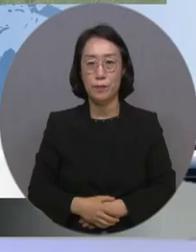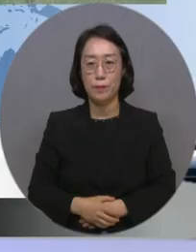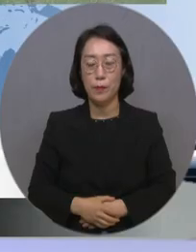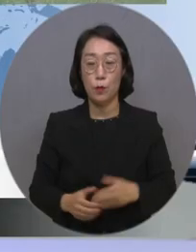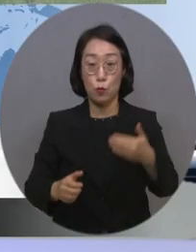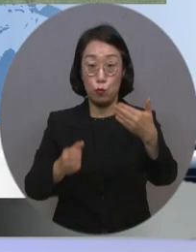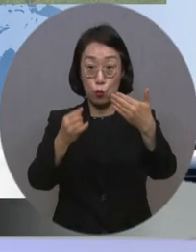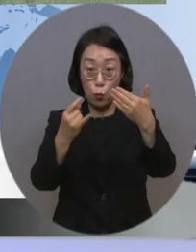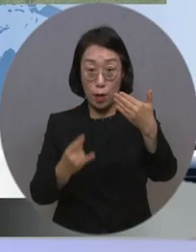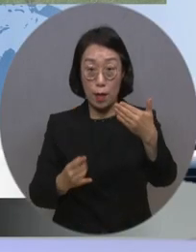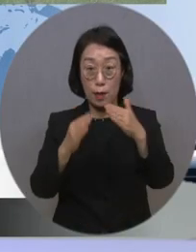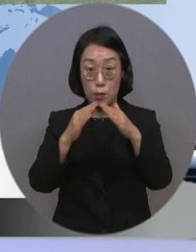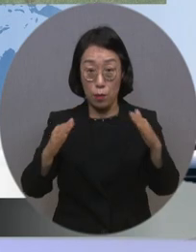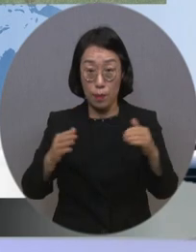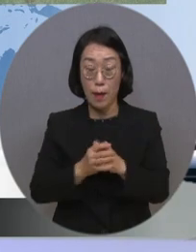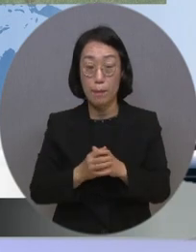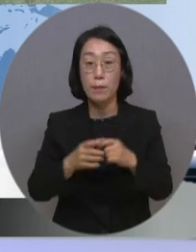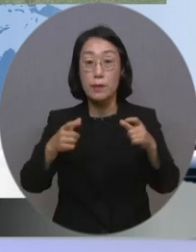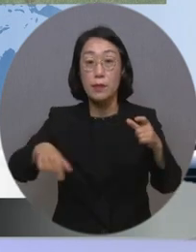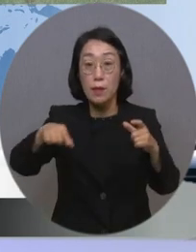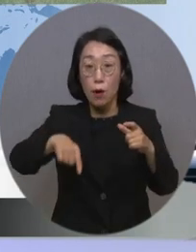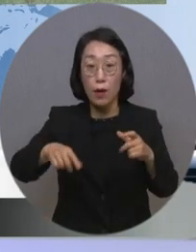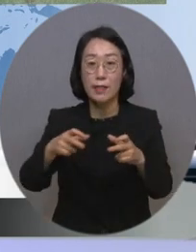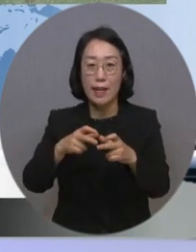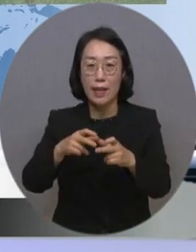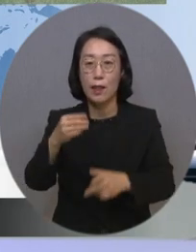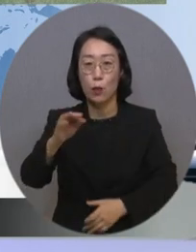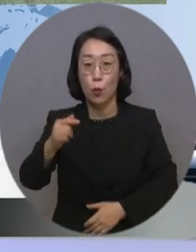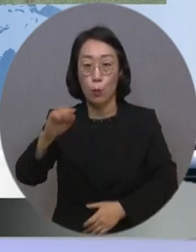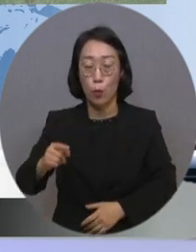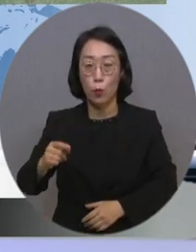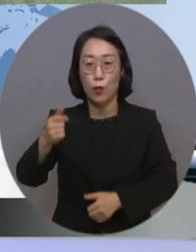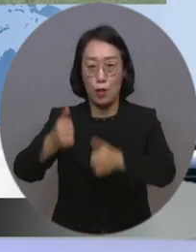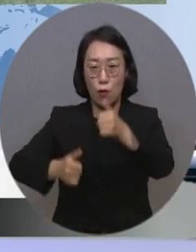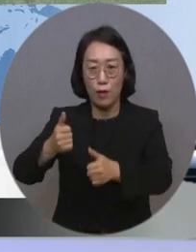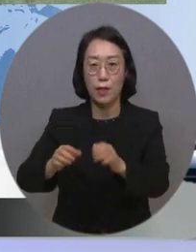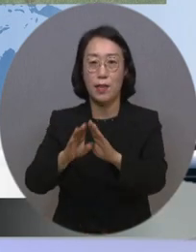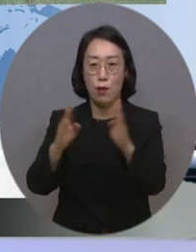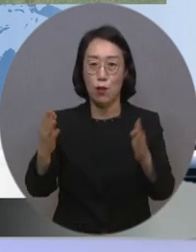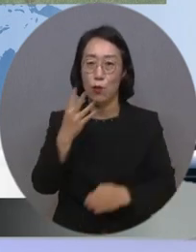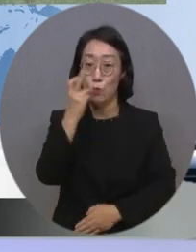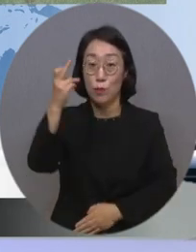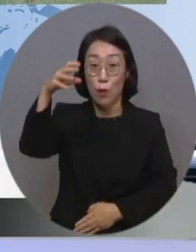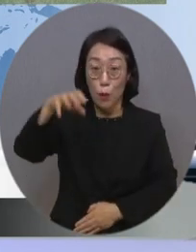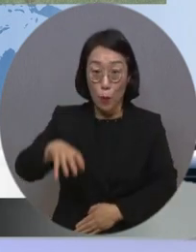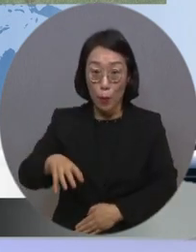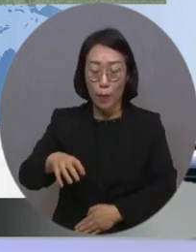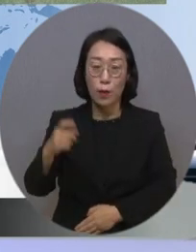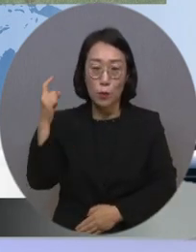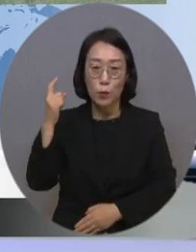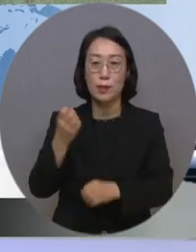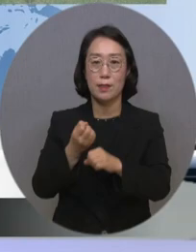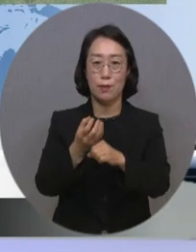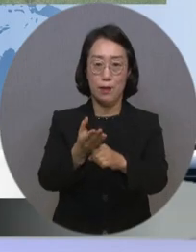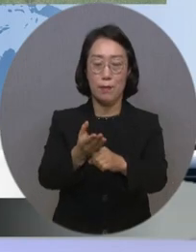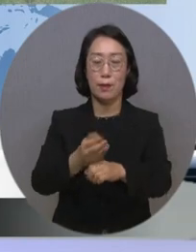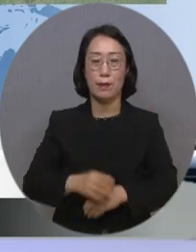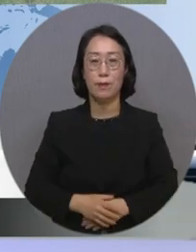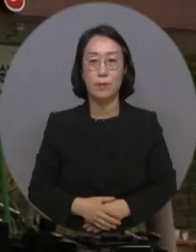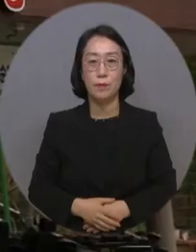제9회 전남 동북권 장애인 롬볼대회가 순천에서 열렸습니다. 그 현장에 김정현 기자가